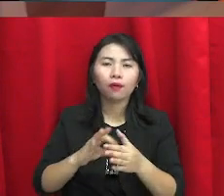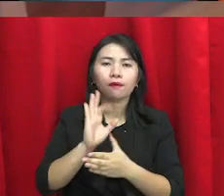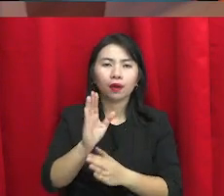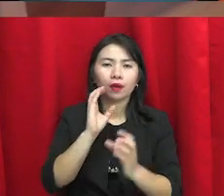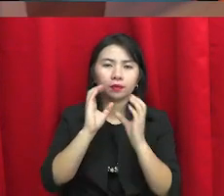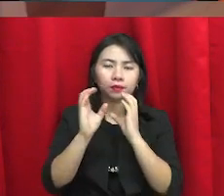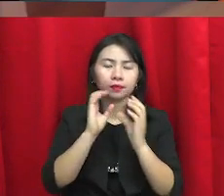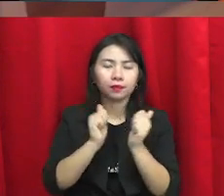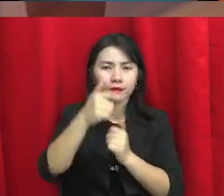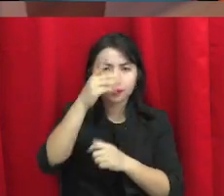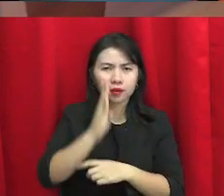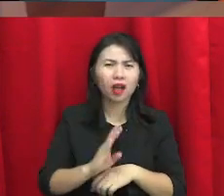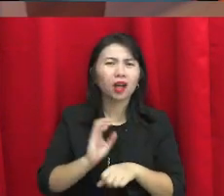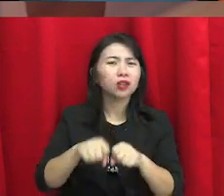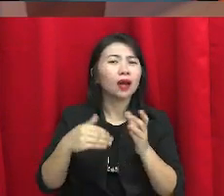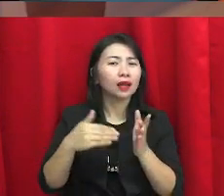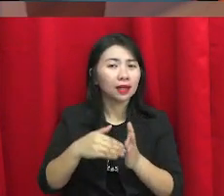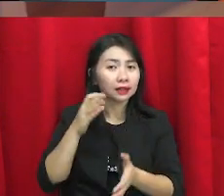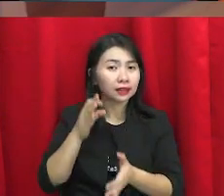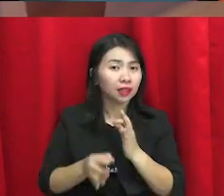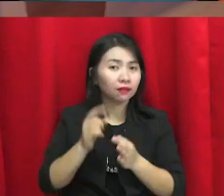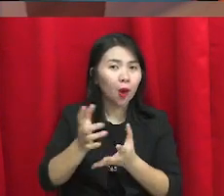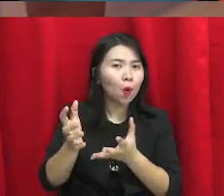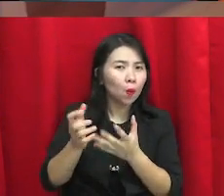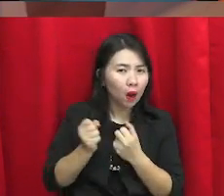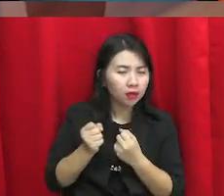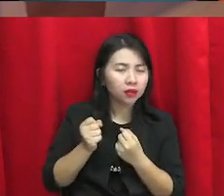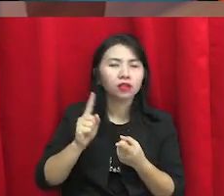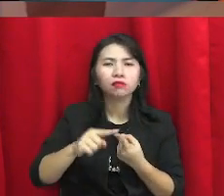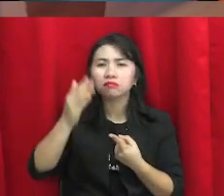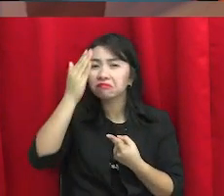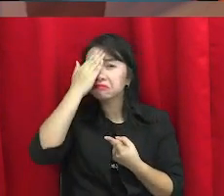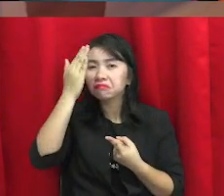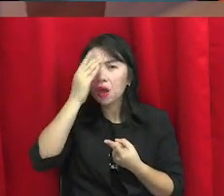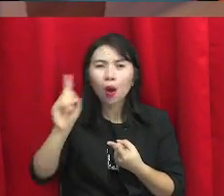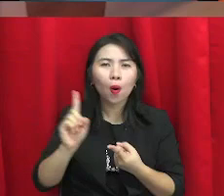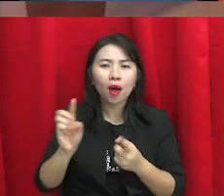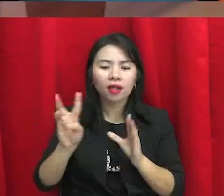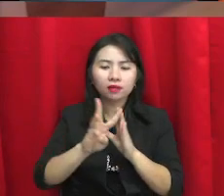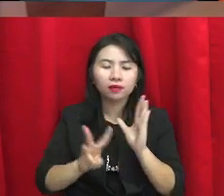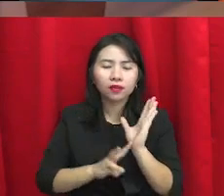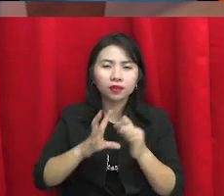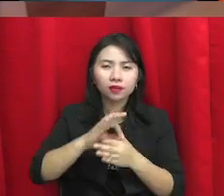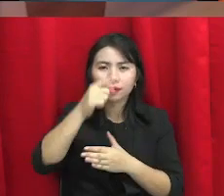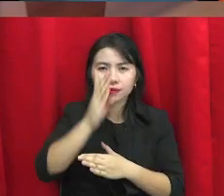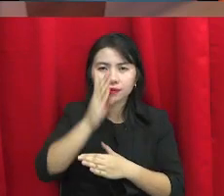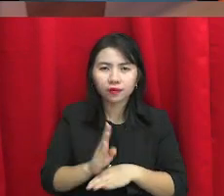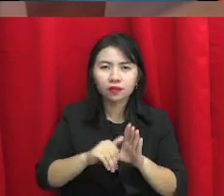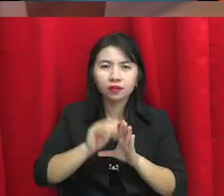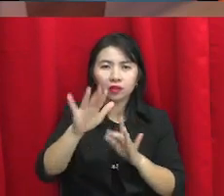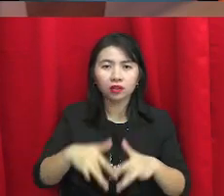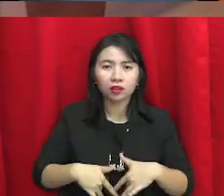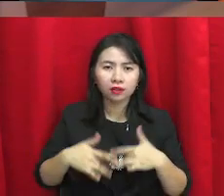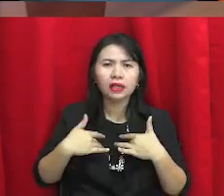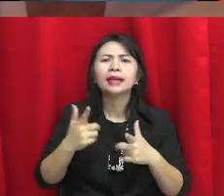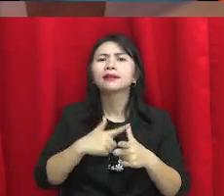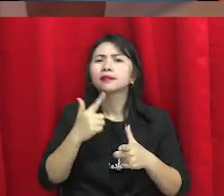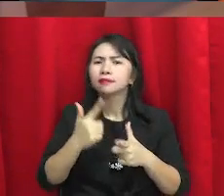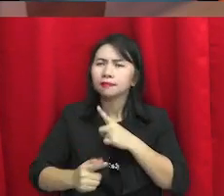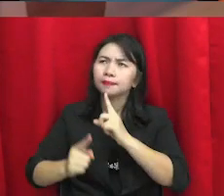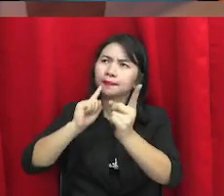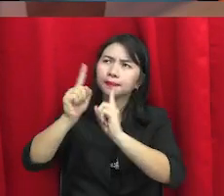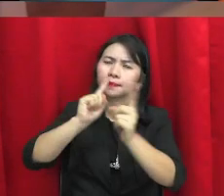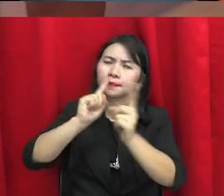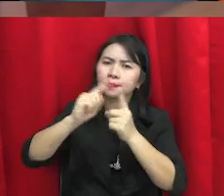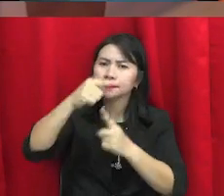God. Therefore, if you want to be, to know the will of God with your life, then communicate with God.